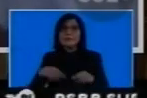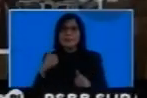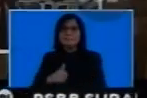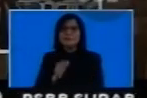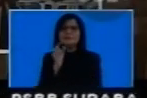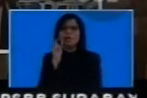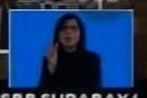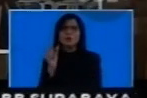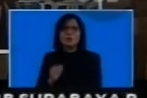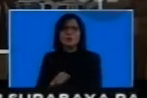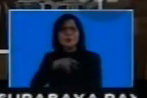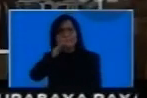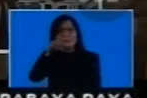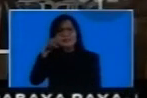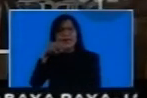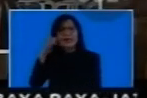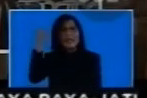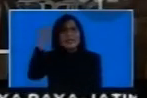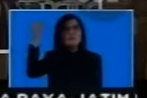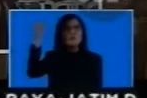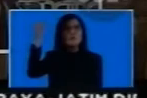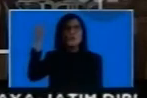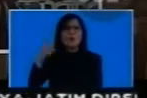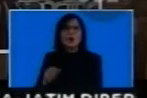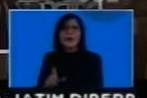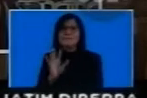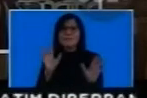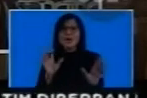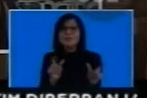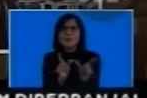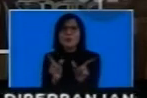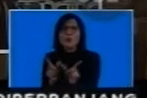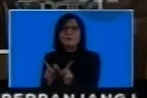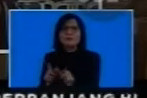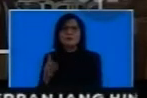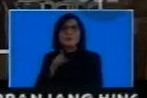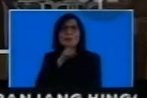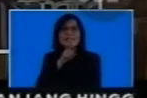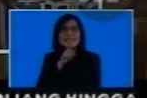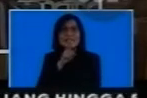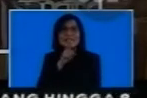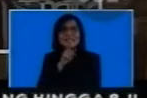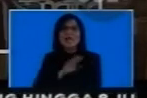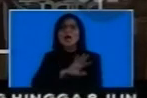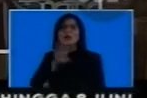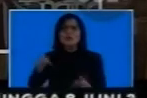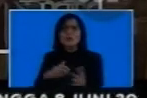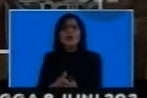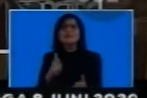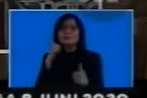lebih bagaimana mereka mencari ilmu, banyak-banyak website yang berbahasa Inggris, mereka tidak akan